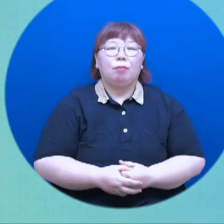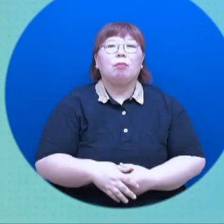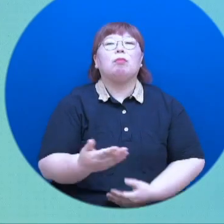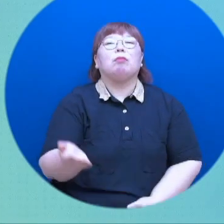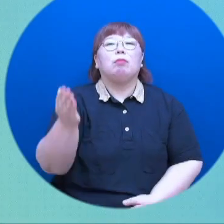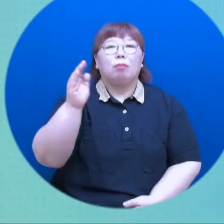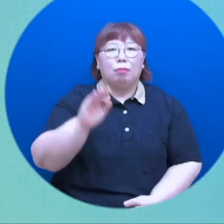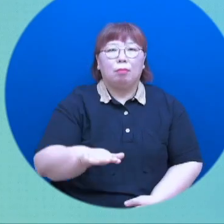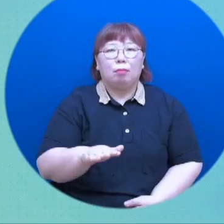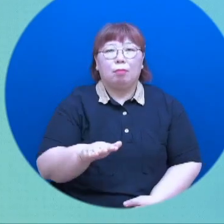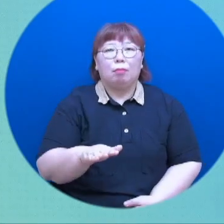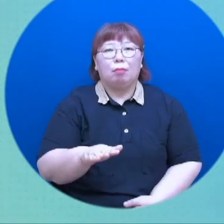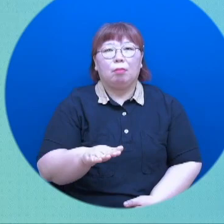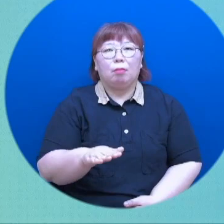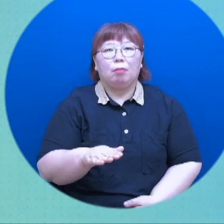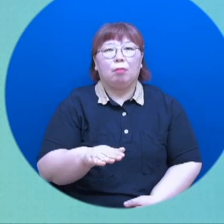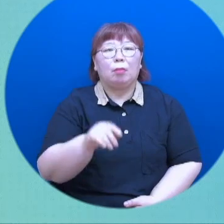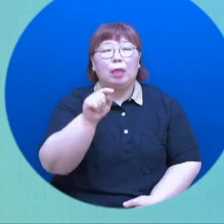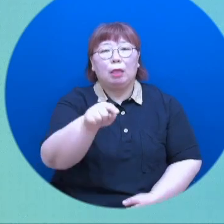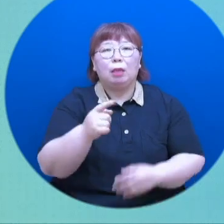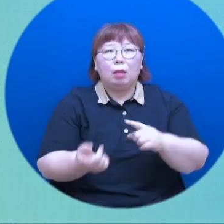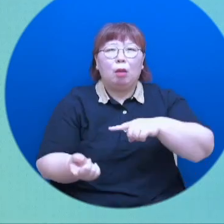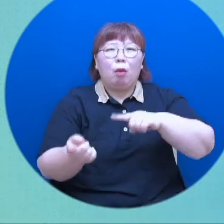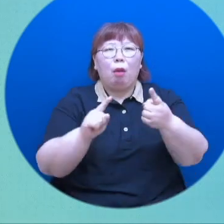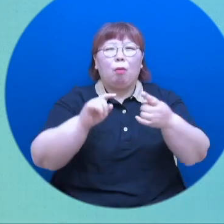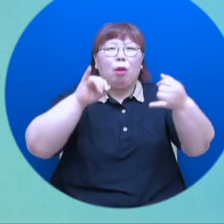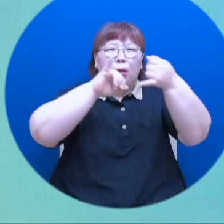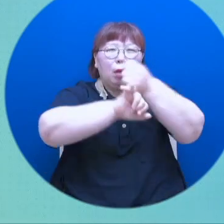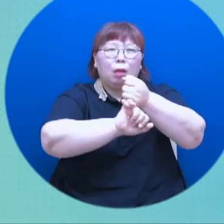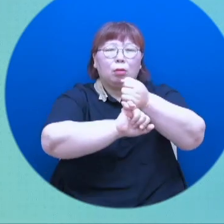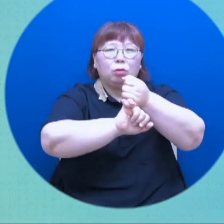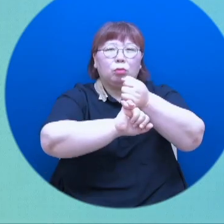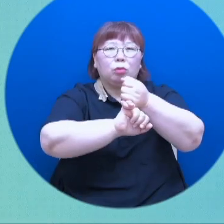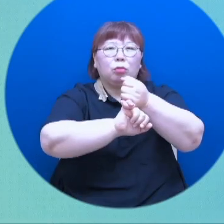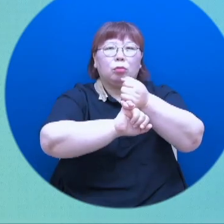그런데 그 회복의 약속을 하고 나서